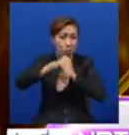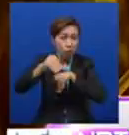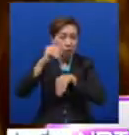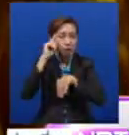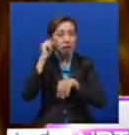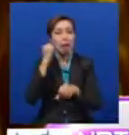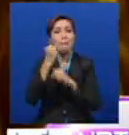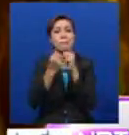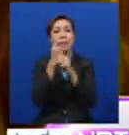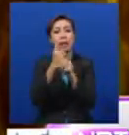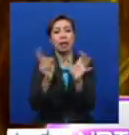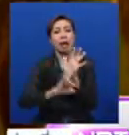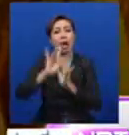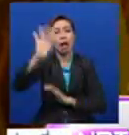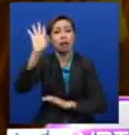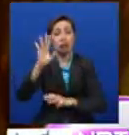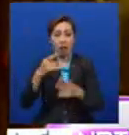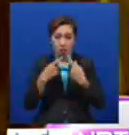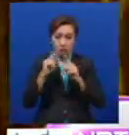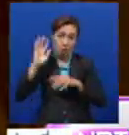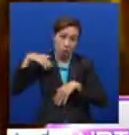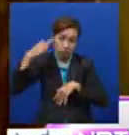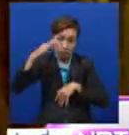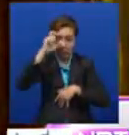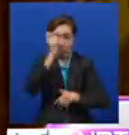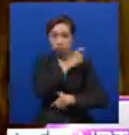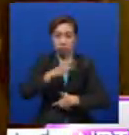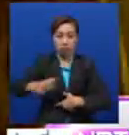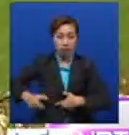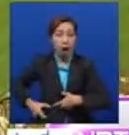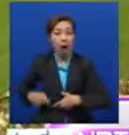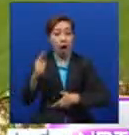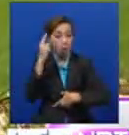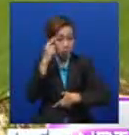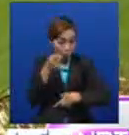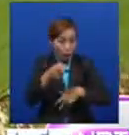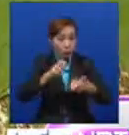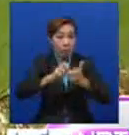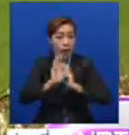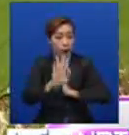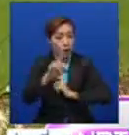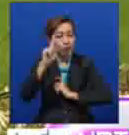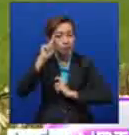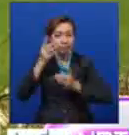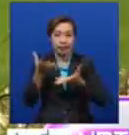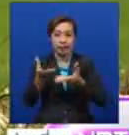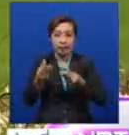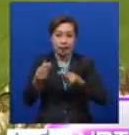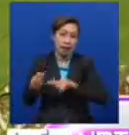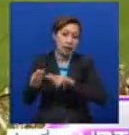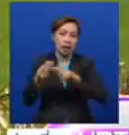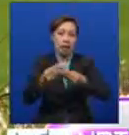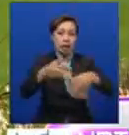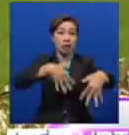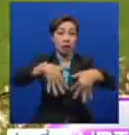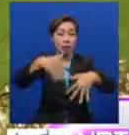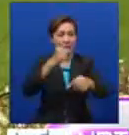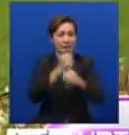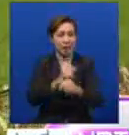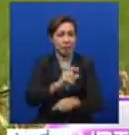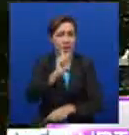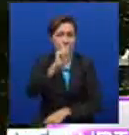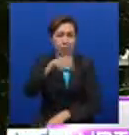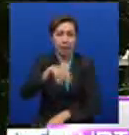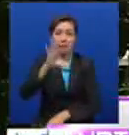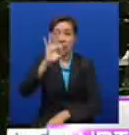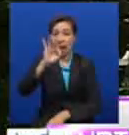านั้นกระทั่งพระบาทสมเด็จพระเจ้าอยู่หัวทรงทราบถึงปัญหาจึงพระราชทานที่ดินทำกินให้กับชาวบ้านจำนวน 1,009